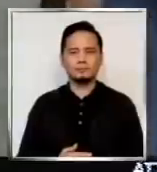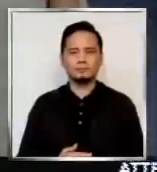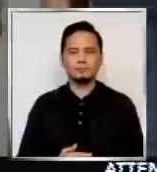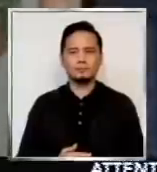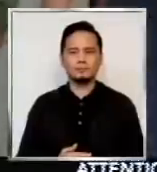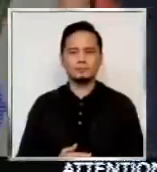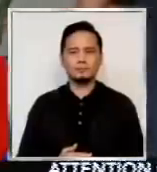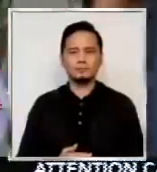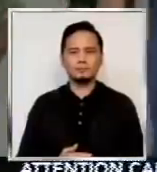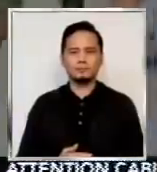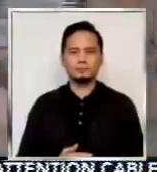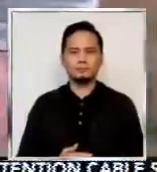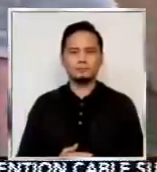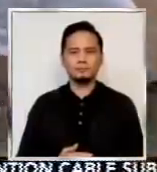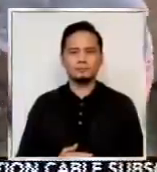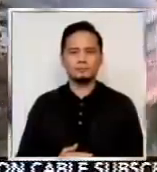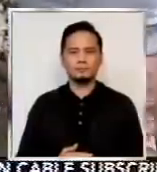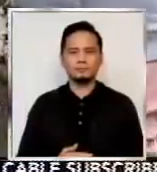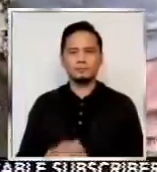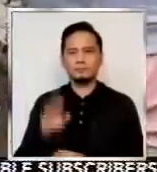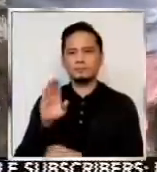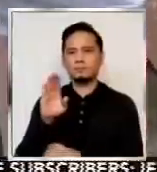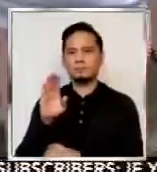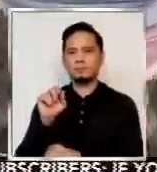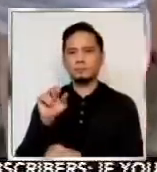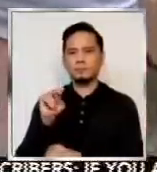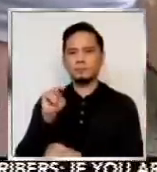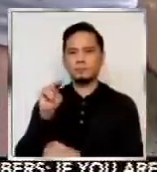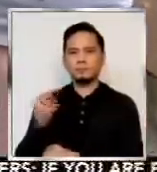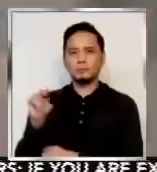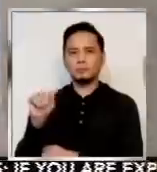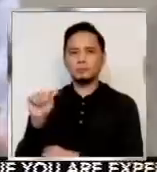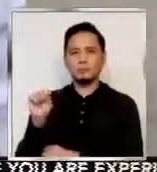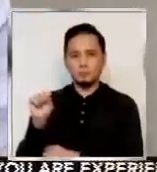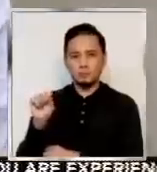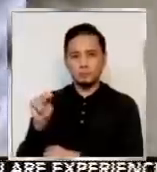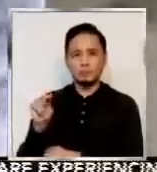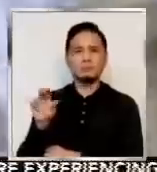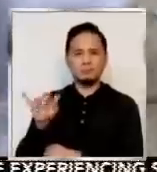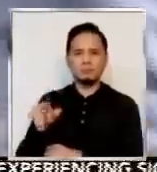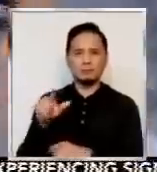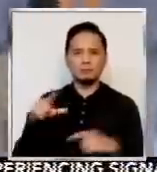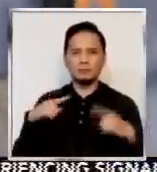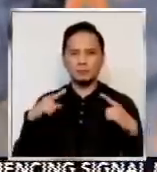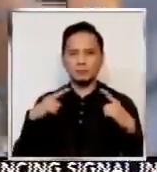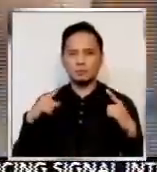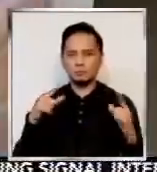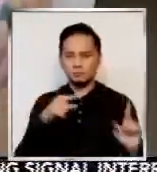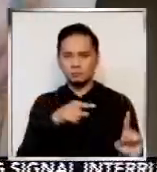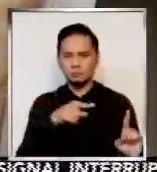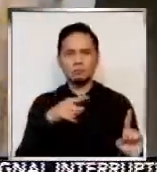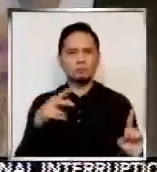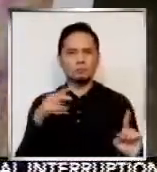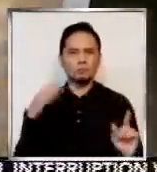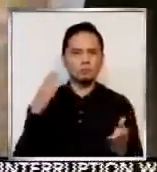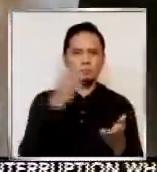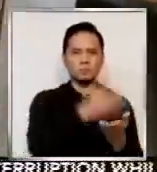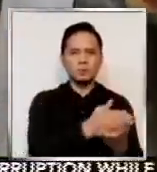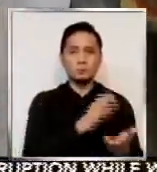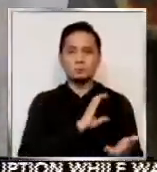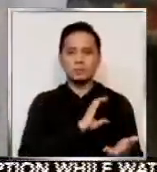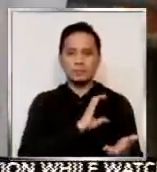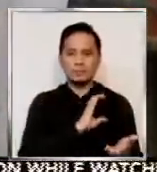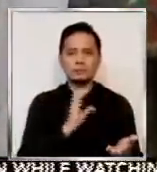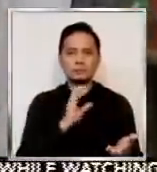Tinungo ng Binyan Laguna Police ang shop na ito na halos katapat lang ng Barangay Hall ng Santo Domingo. Ito raw ang pinagmulan ng una na may palamang